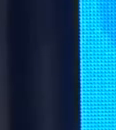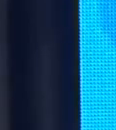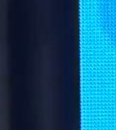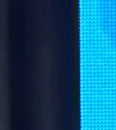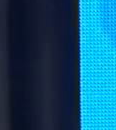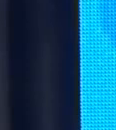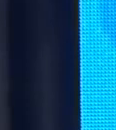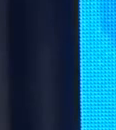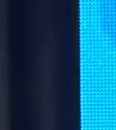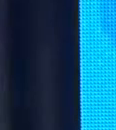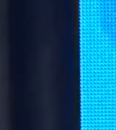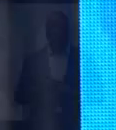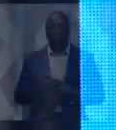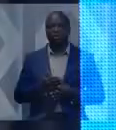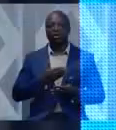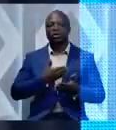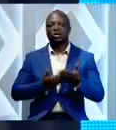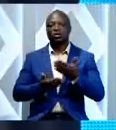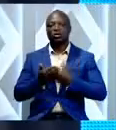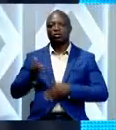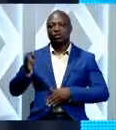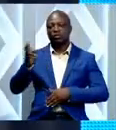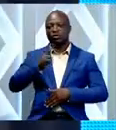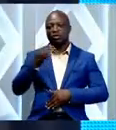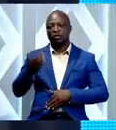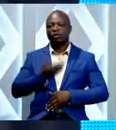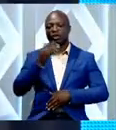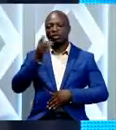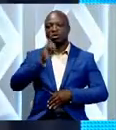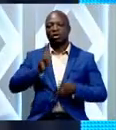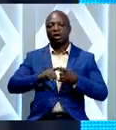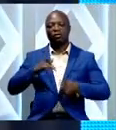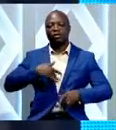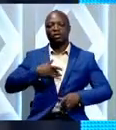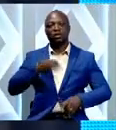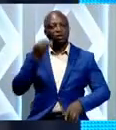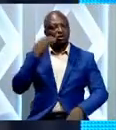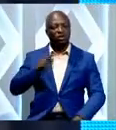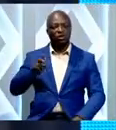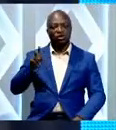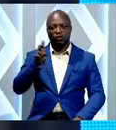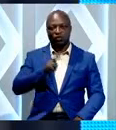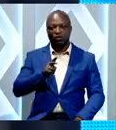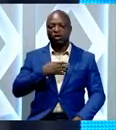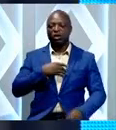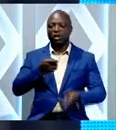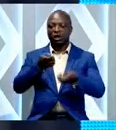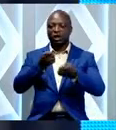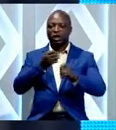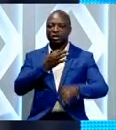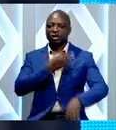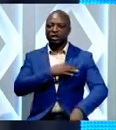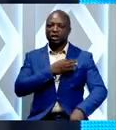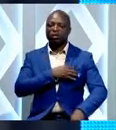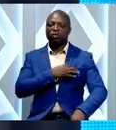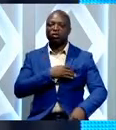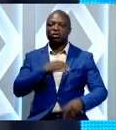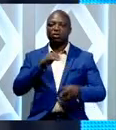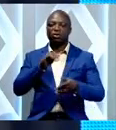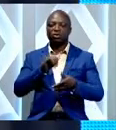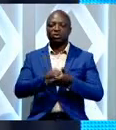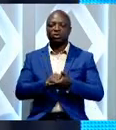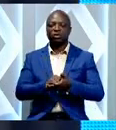mutuellement. Je vous invite donc à vous sentir chez vous et à tirer profit de ce séjour